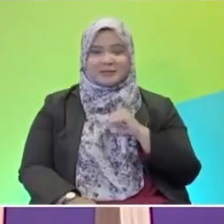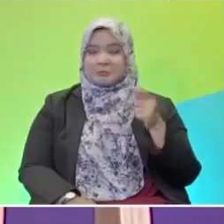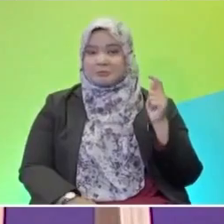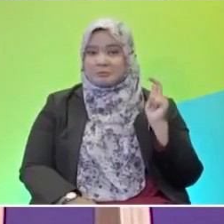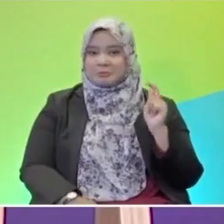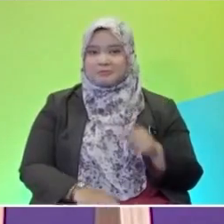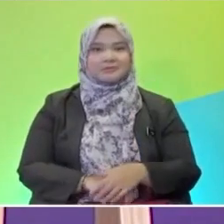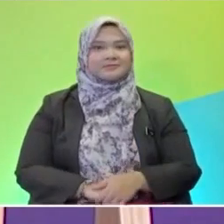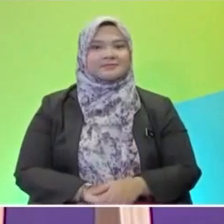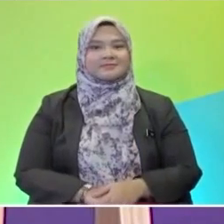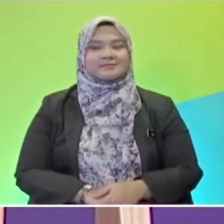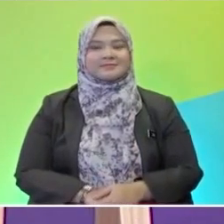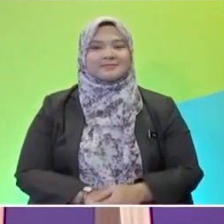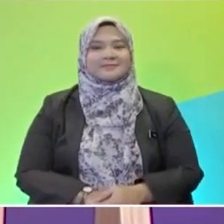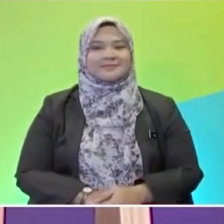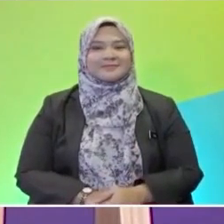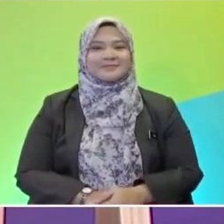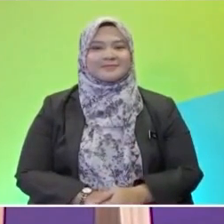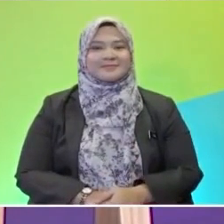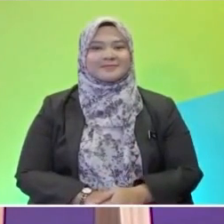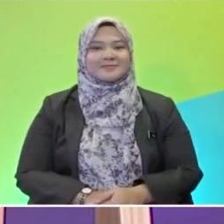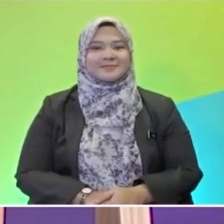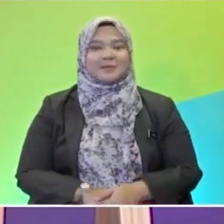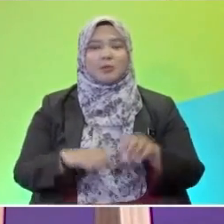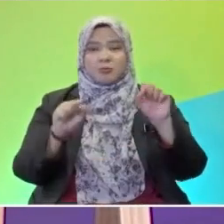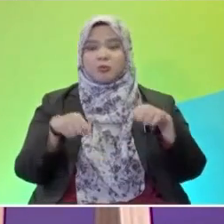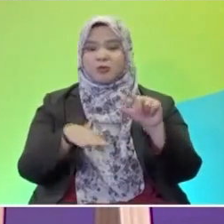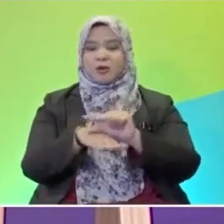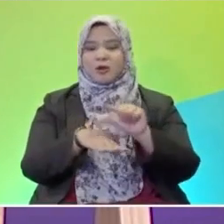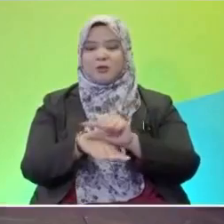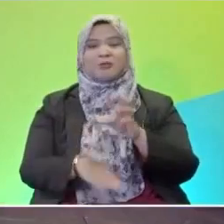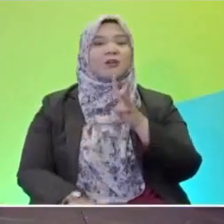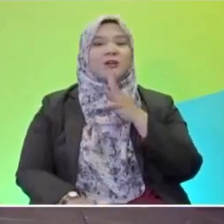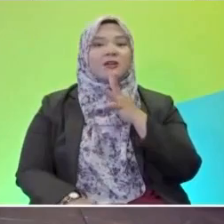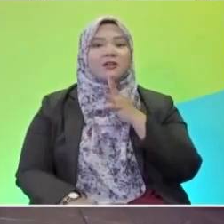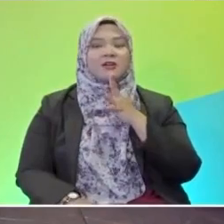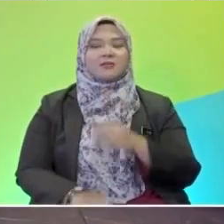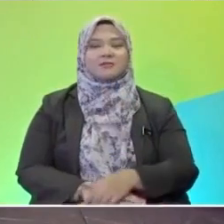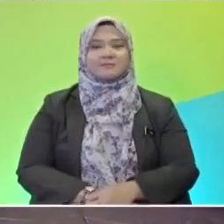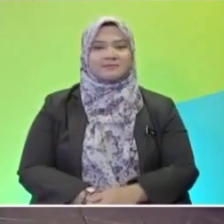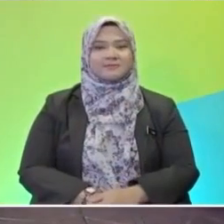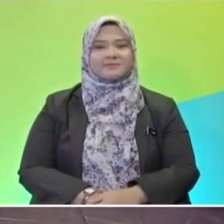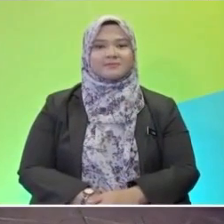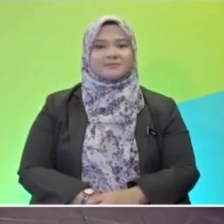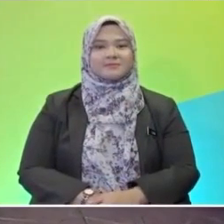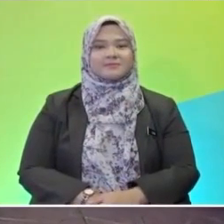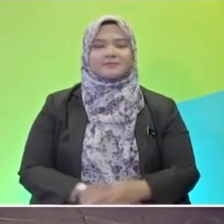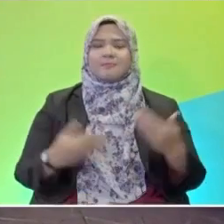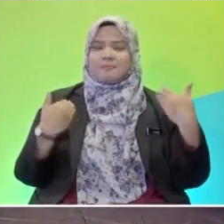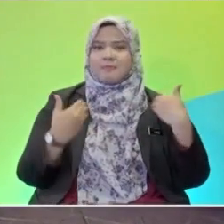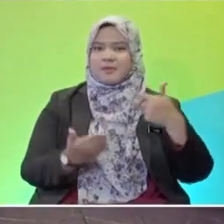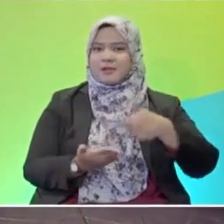akan terbentuk warna pelangi yang sangat-sangat cantik Baiklah Irfan Yesa Oke kita ada lagi